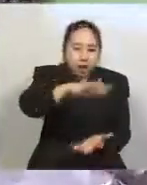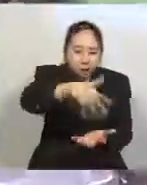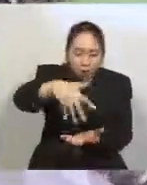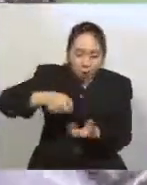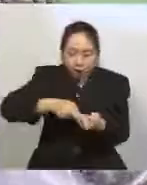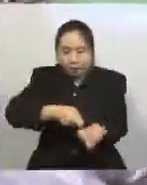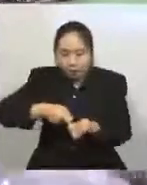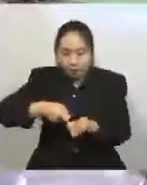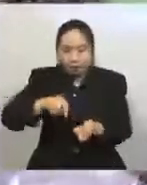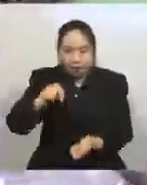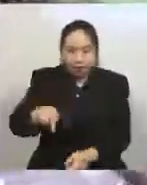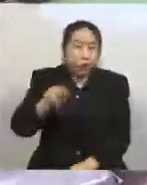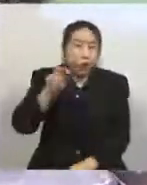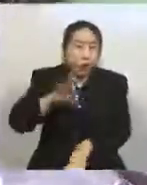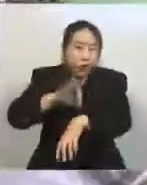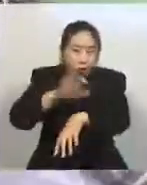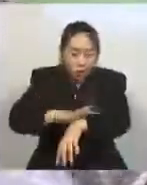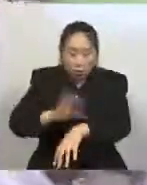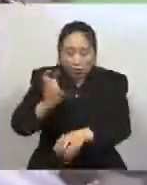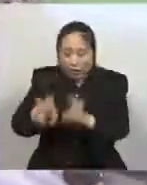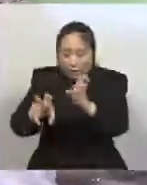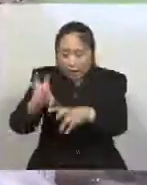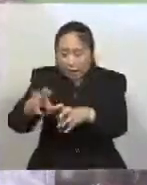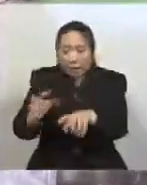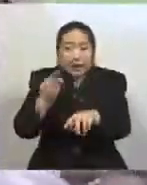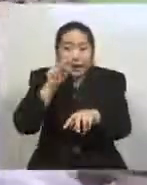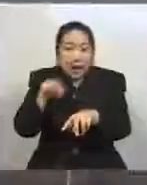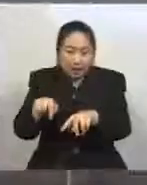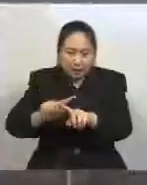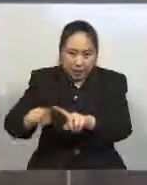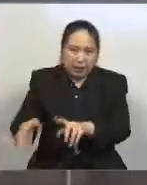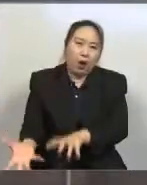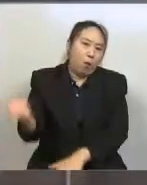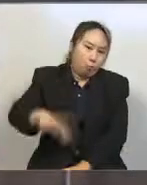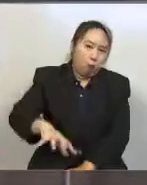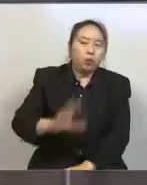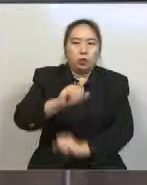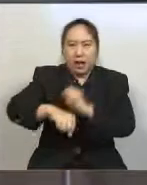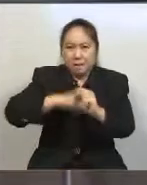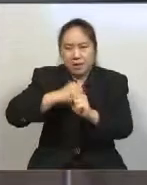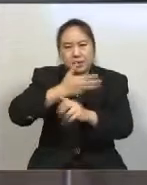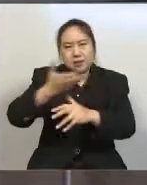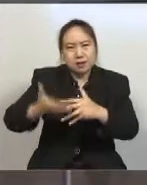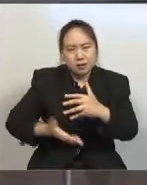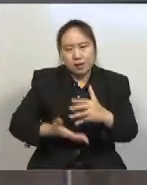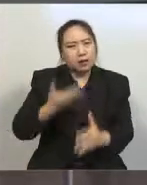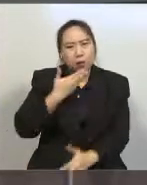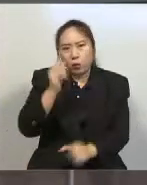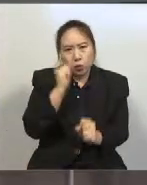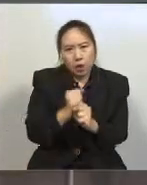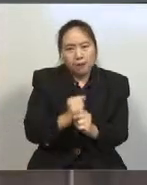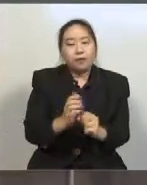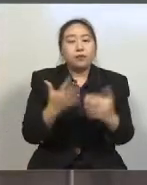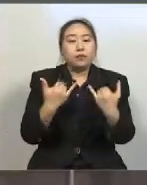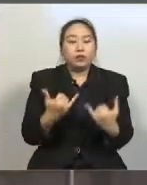าดและทำลายแหล่งเพาะพันธุ์ยุงลายอันนี้เรียกว่าต้องทำกันทั้งปีนะฮะทำลายแหล่งเพาะพันธุ์ยุงลายใน